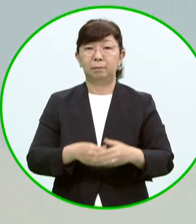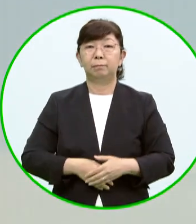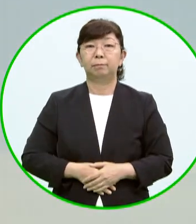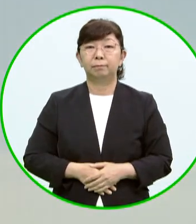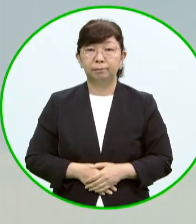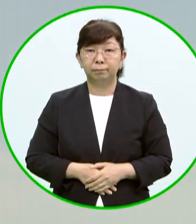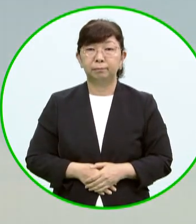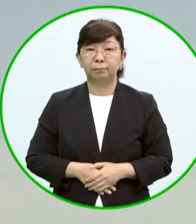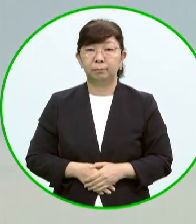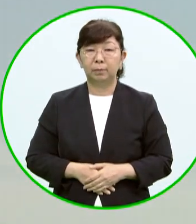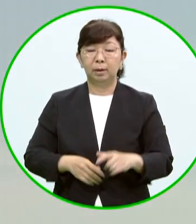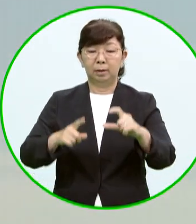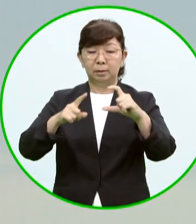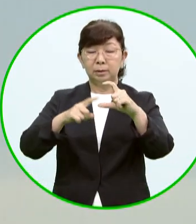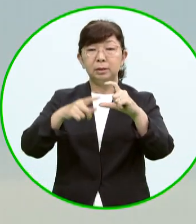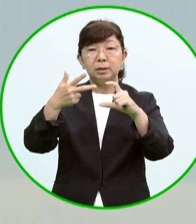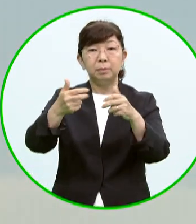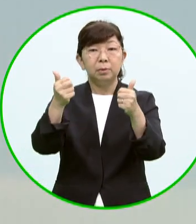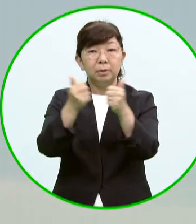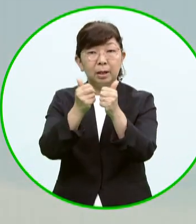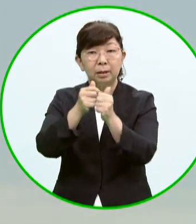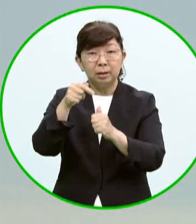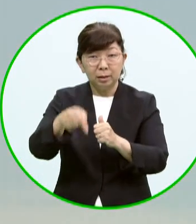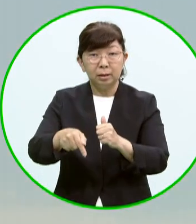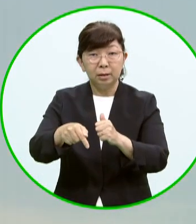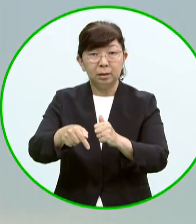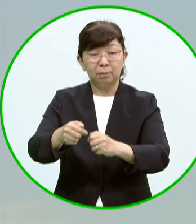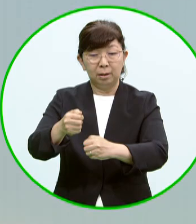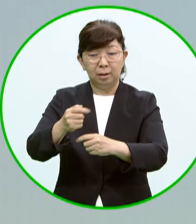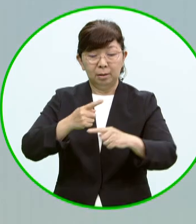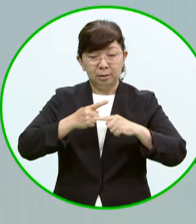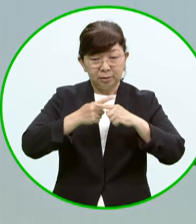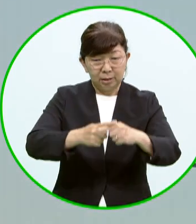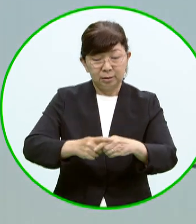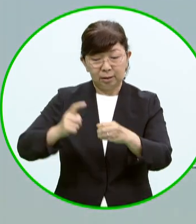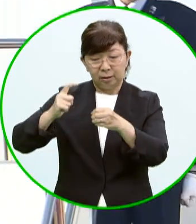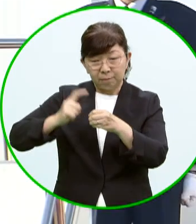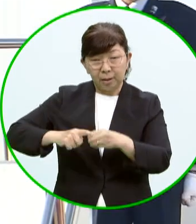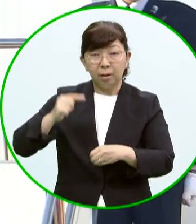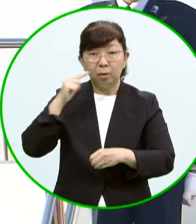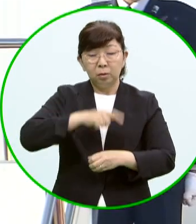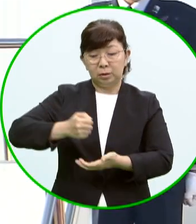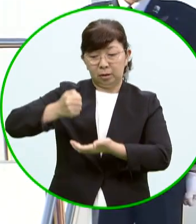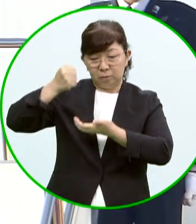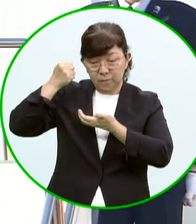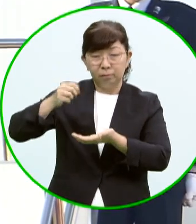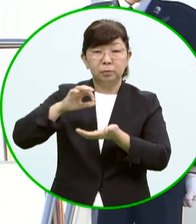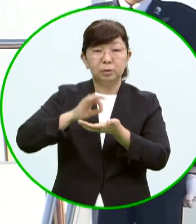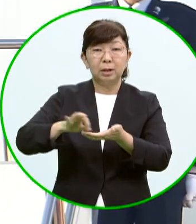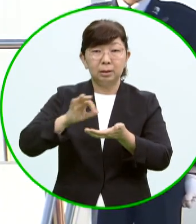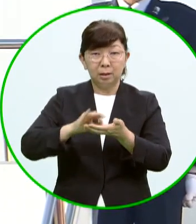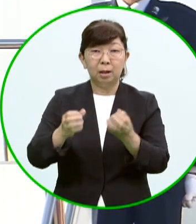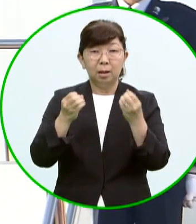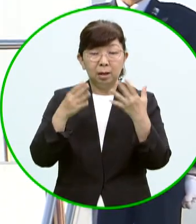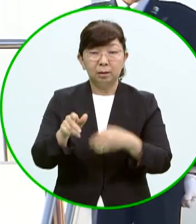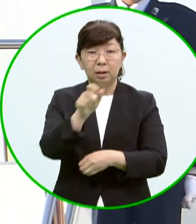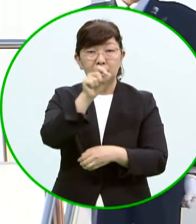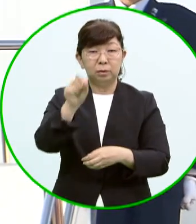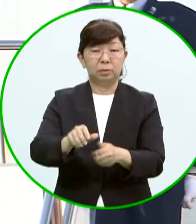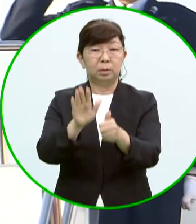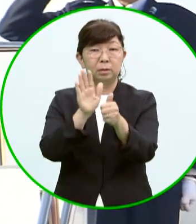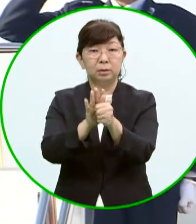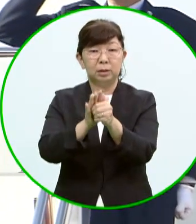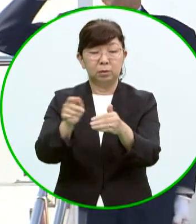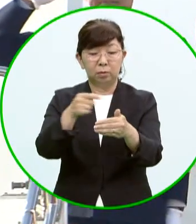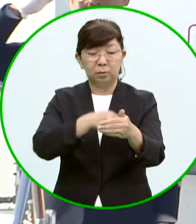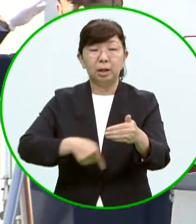た今回のG7サミットでは制裁で凍結したロシアの資産を活用した新たなウクライナ支援の